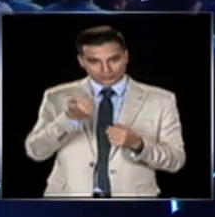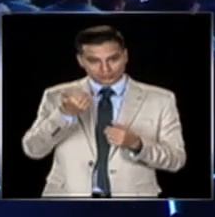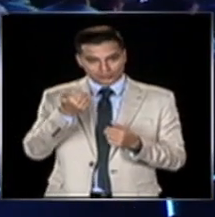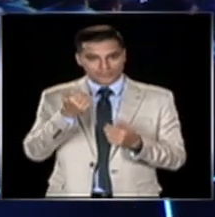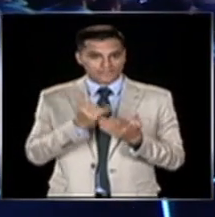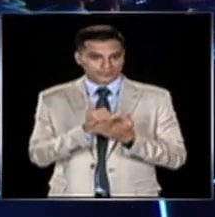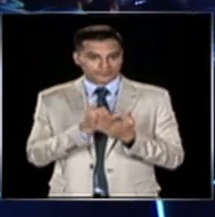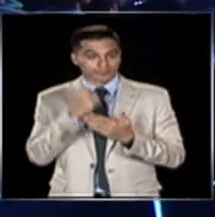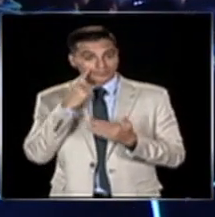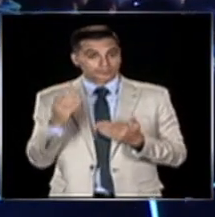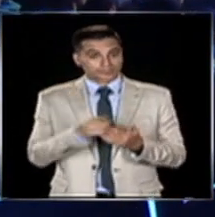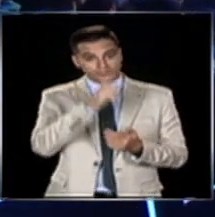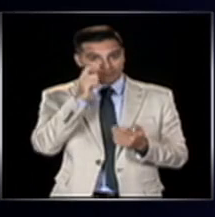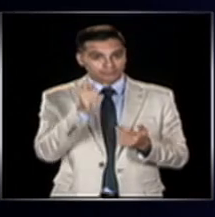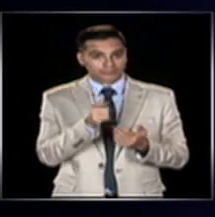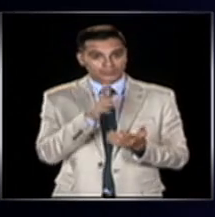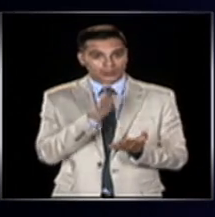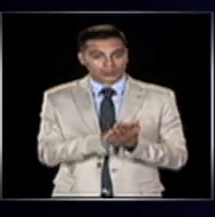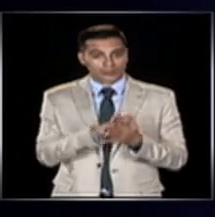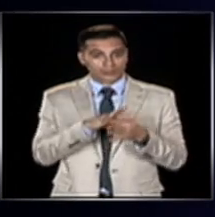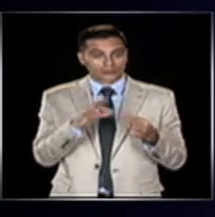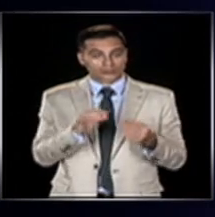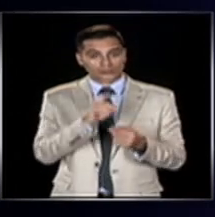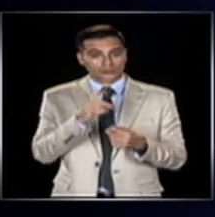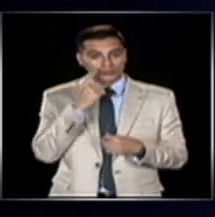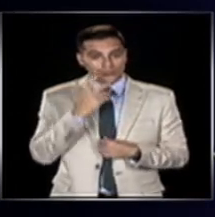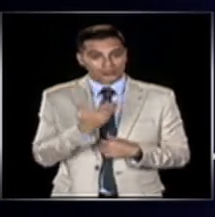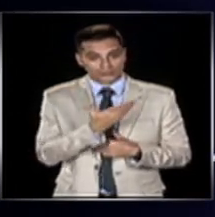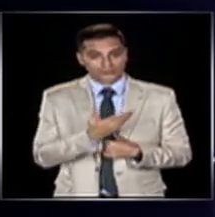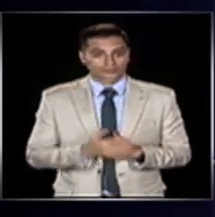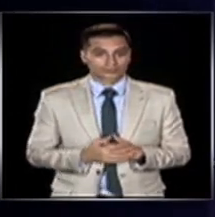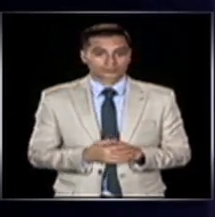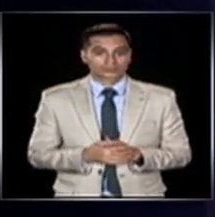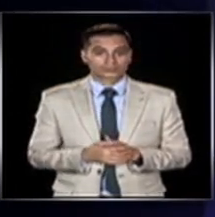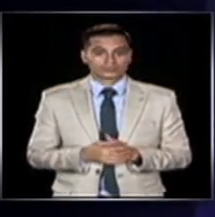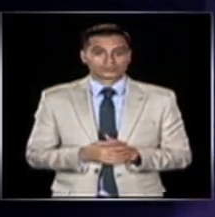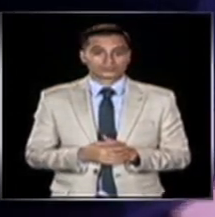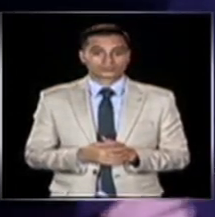شيماء غزال. والسؤال الأول وموضوع السؤال إيه؟